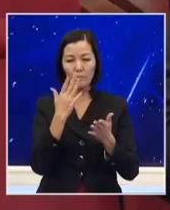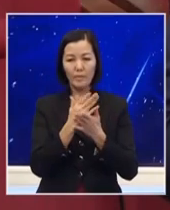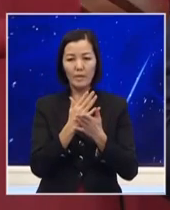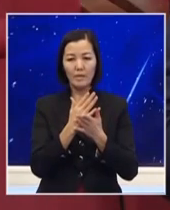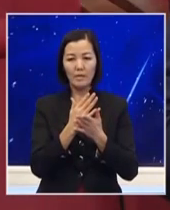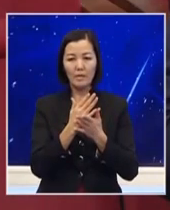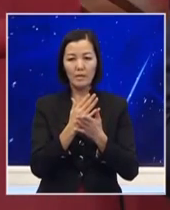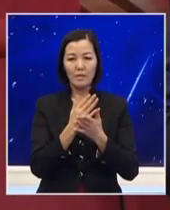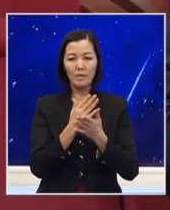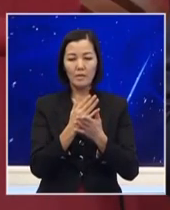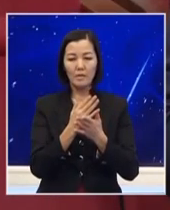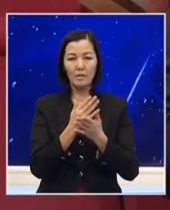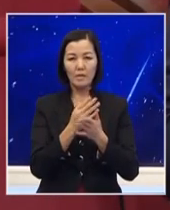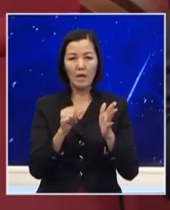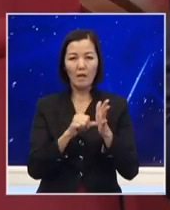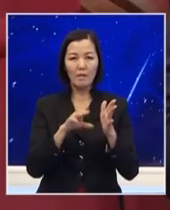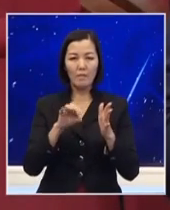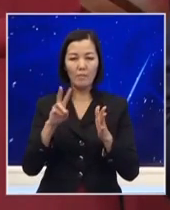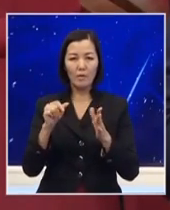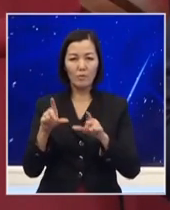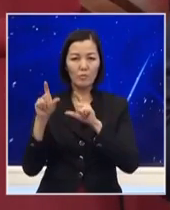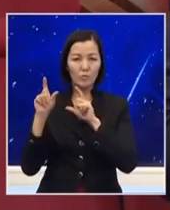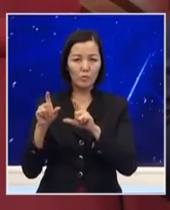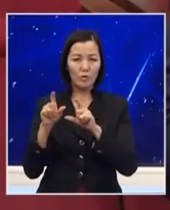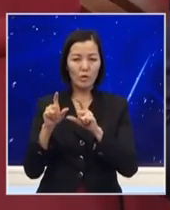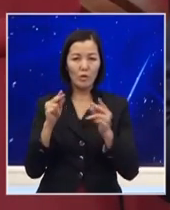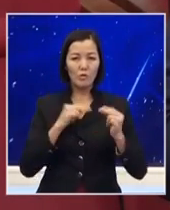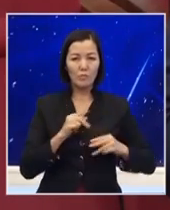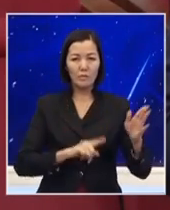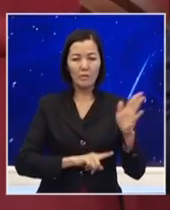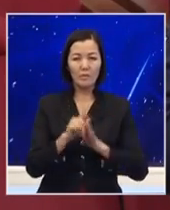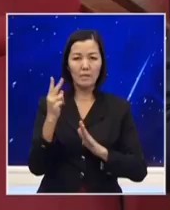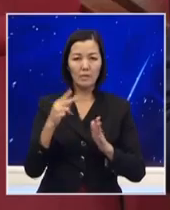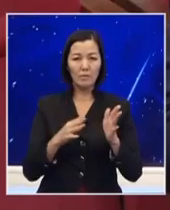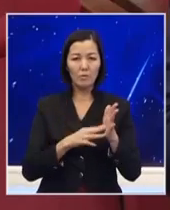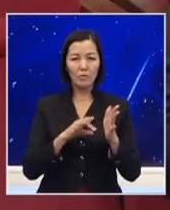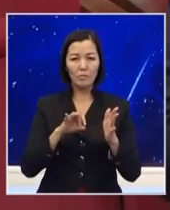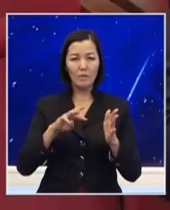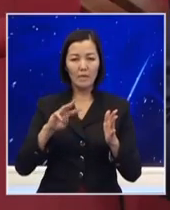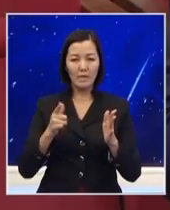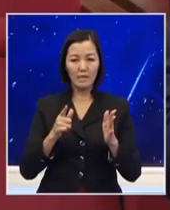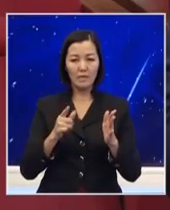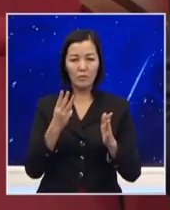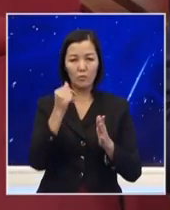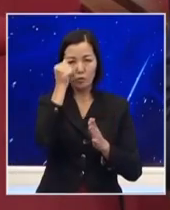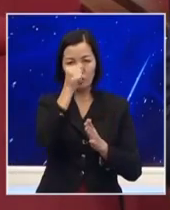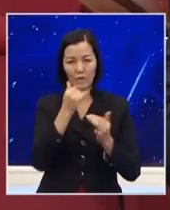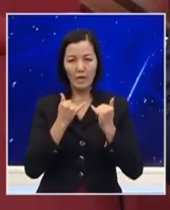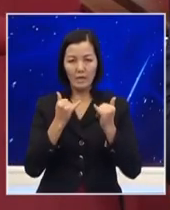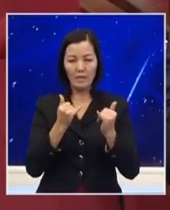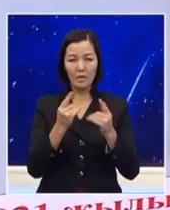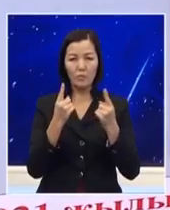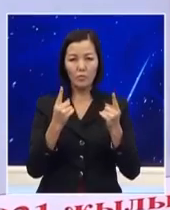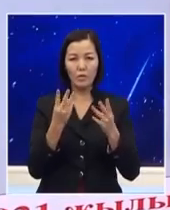Теңіз Транс Групп 6 миллион тонна жүкке тоже жұмыстар басталды, 29 миллиард. Бұл 3 жылға арналған